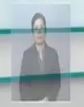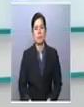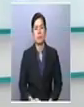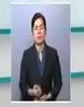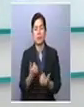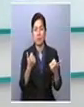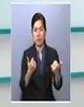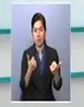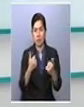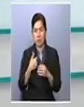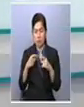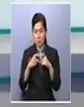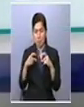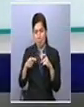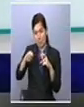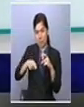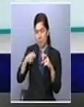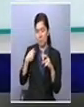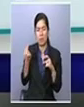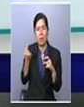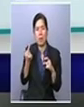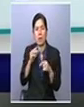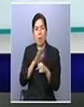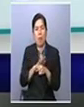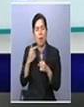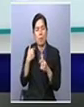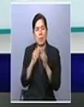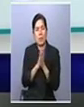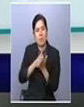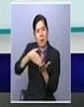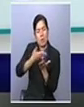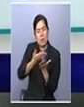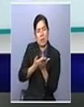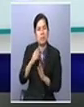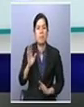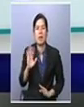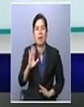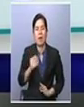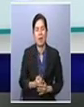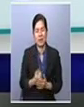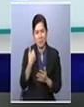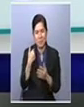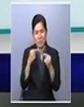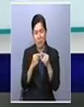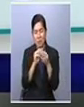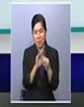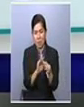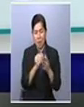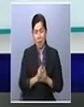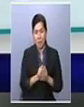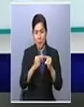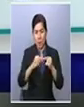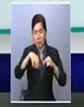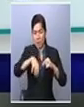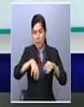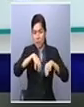สมัยนี้แค่พกบัตรเครดิตหรือว่าบัตรเดบิตนะคะก็ไม่ต้องพกกระเป๋าสตางค์ให้วุ่นวายอีกแล้วค่ะโดยภายในงานมหกรรมการเงิน Money Expo โคราช